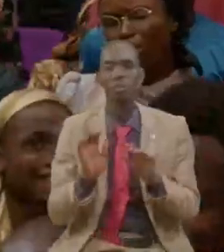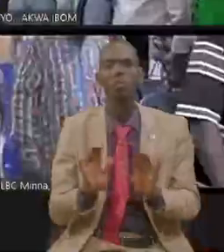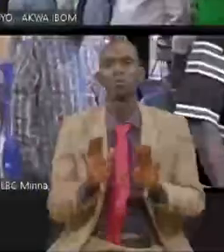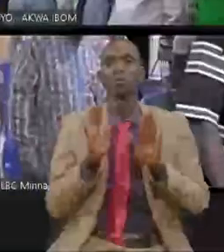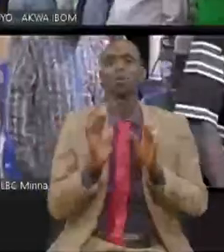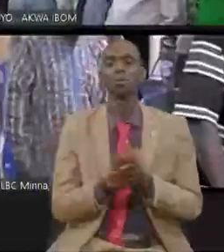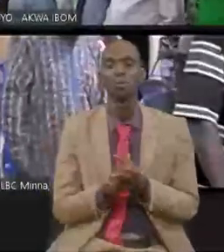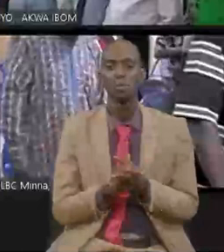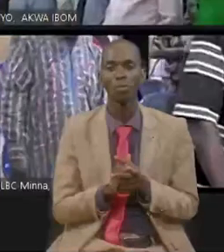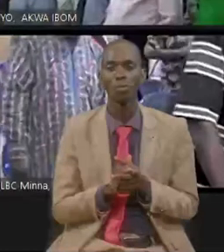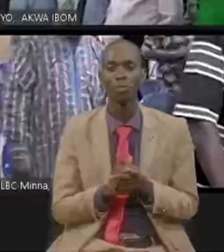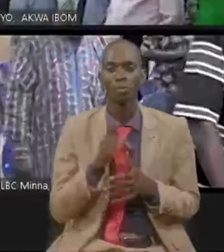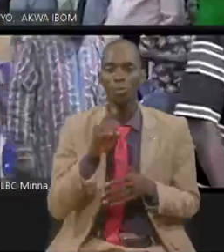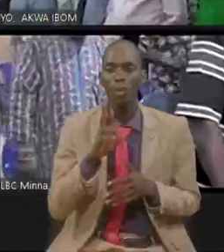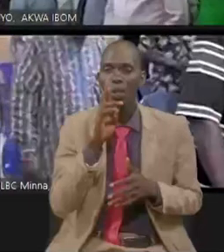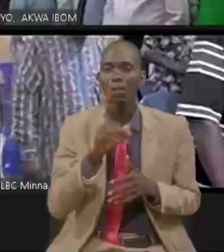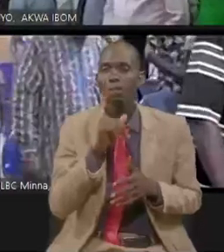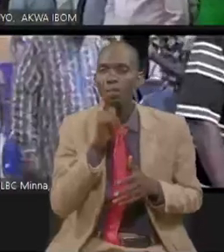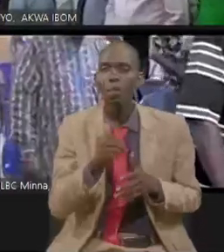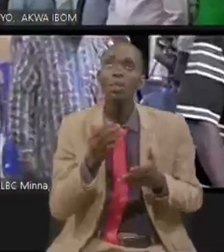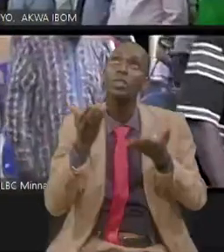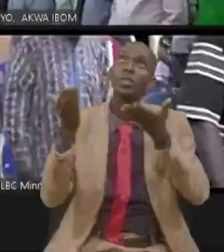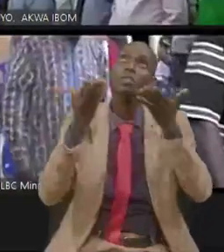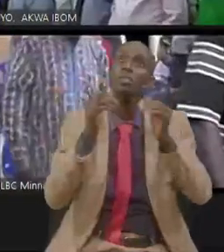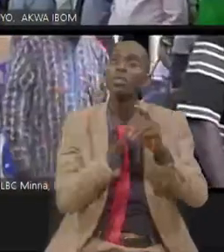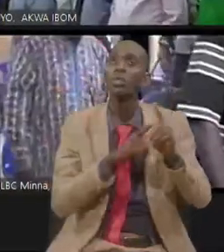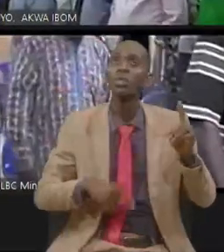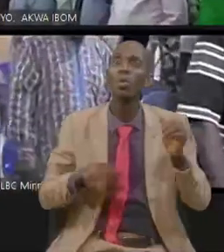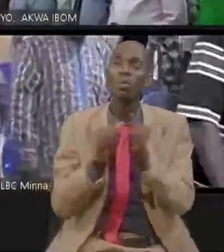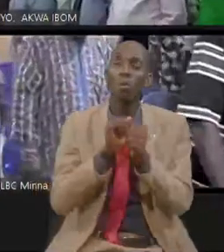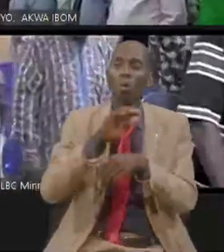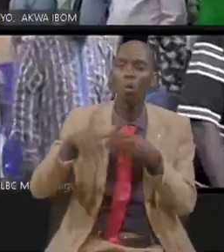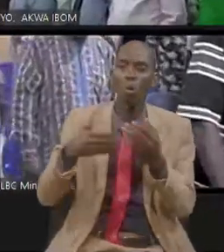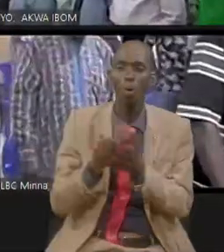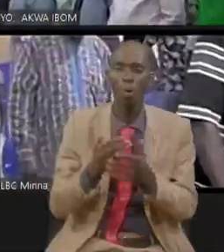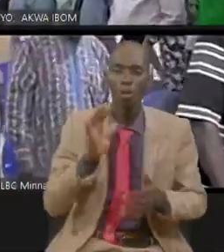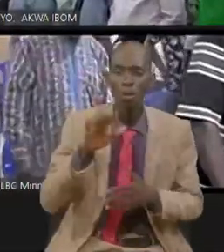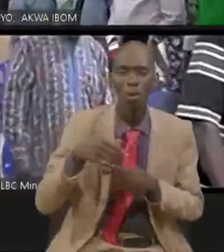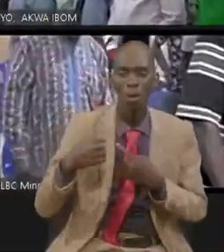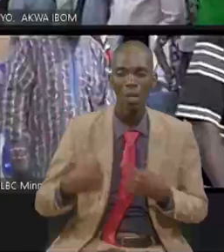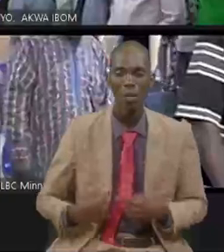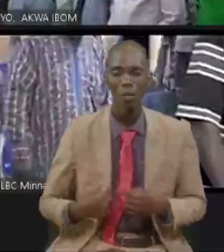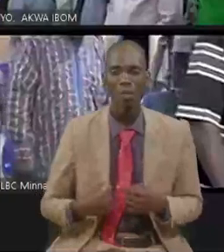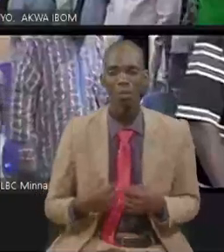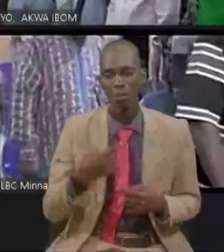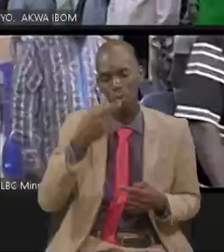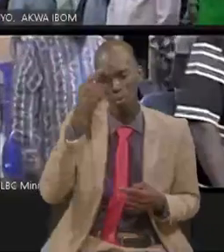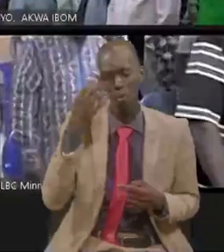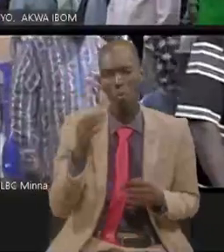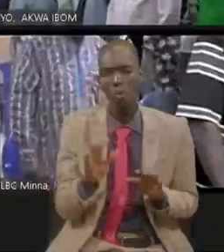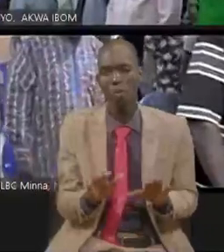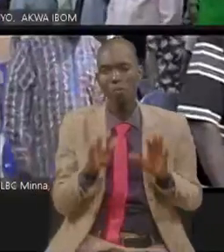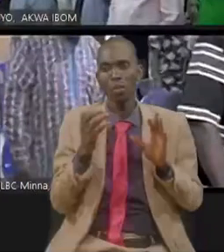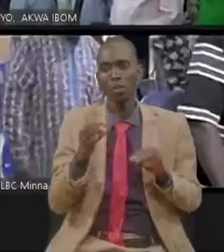tu as l'esprit de... On n'a plus l'esprit de crainte, de servitude pour craindre. Vous ne savez pas le Seigneur de tout votre